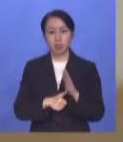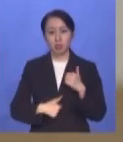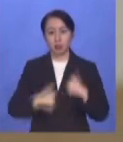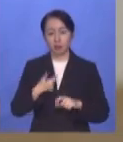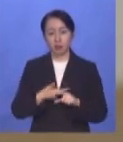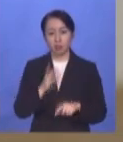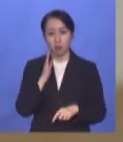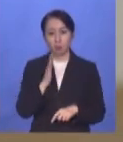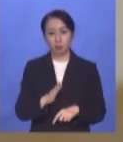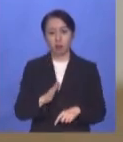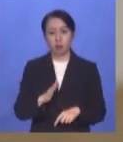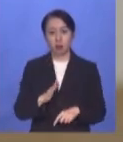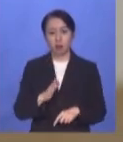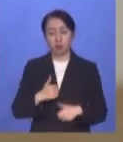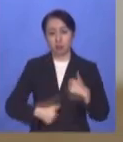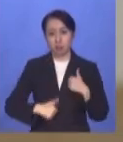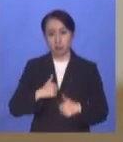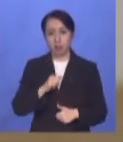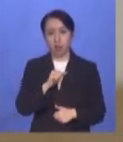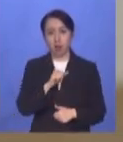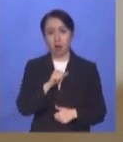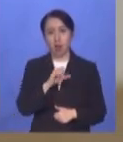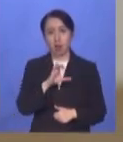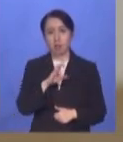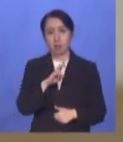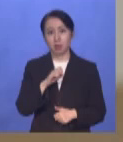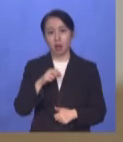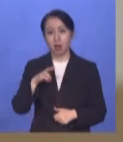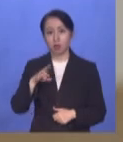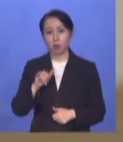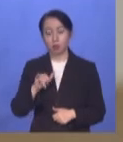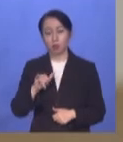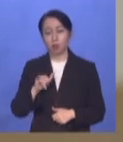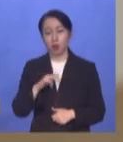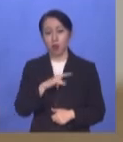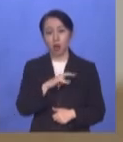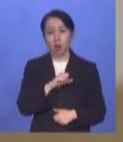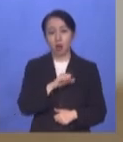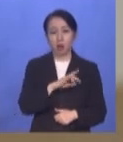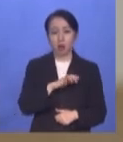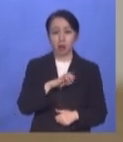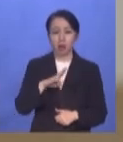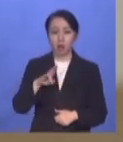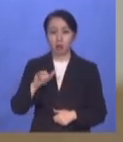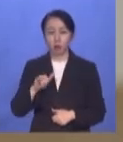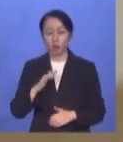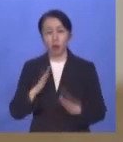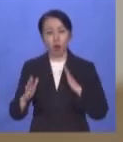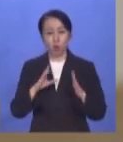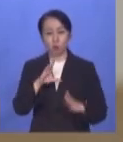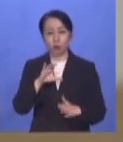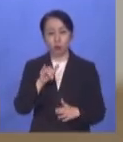Это получается первое состязание – это Асхату, национальная наша игра, потом Архан-Тарту. Робот сумо,